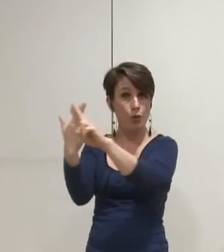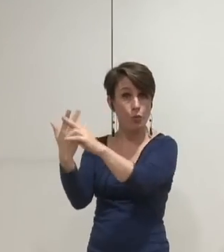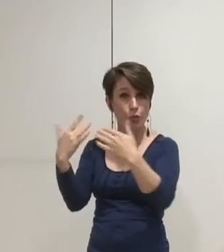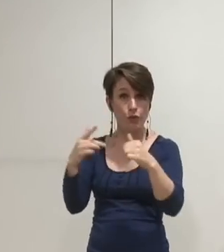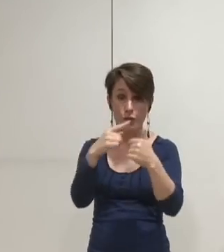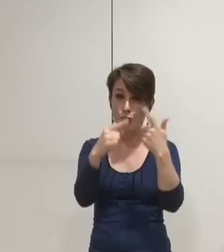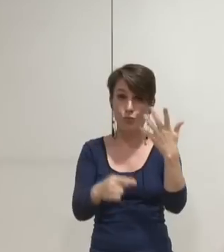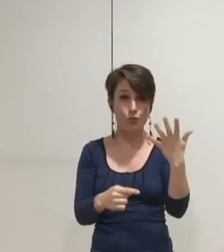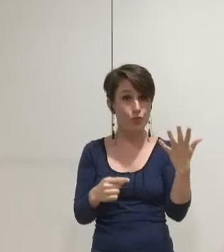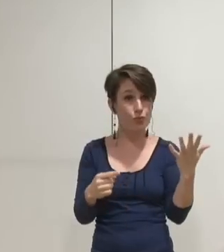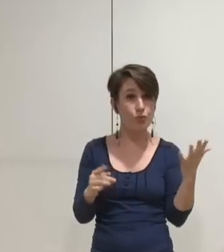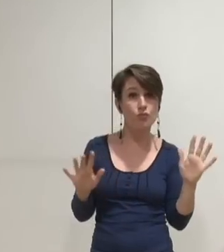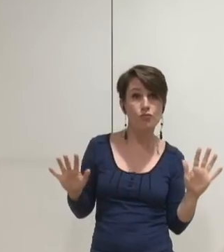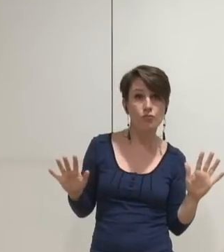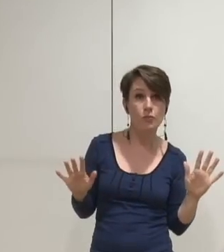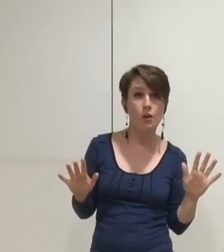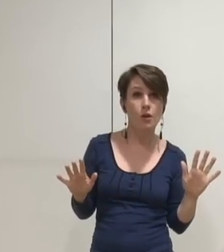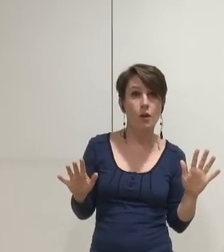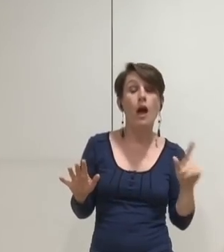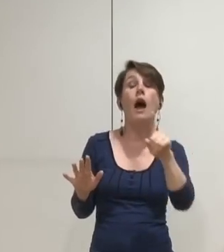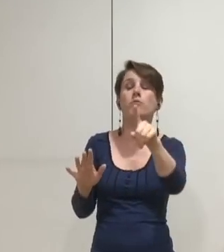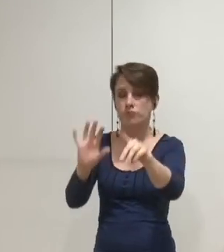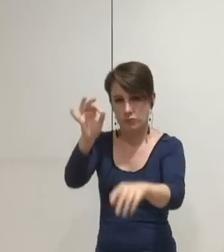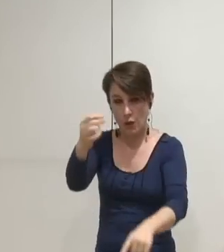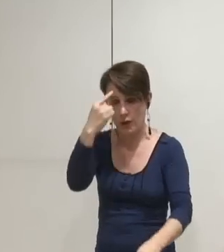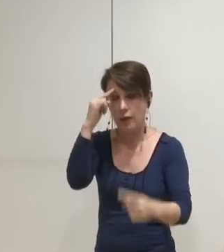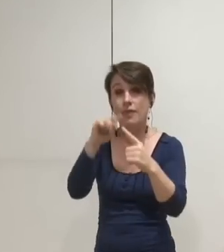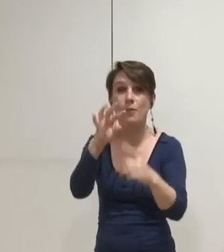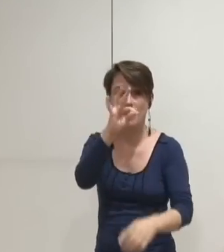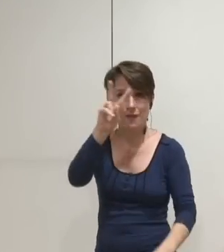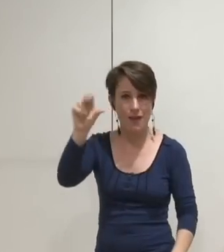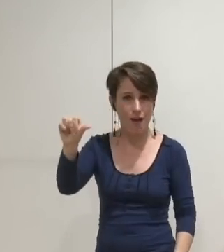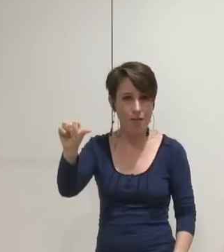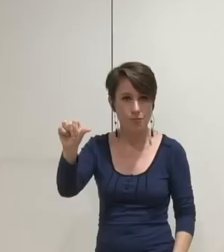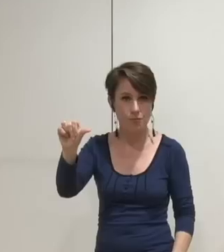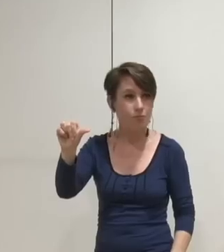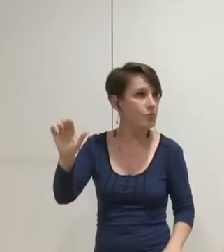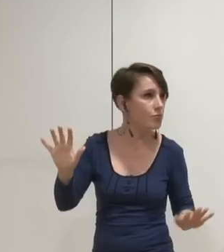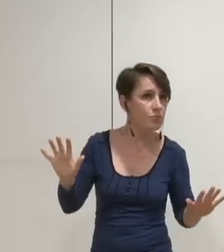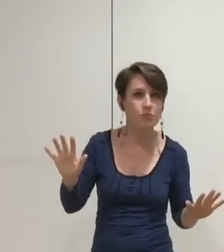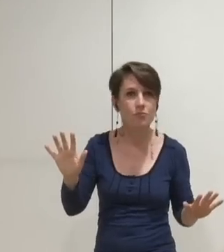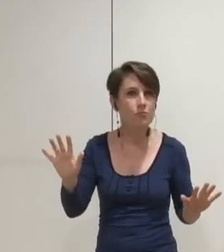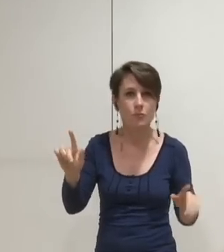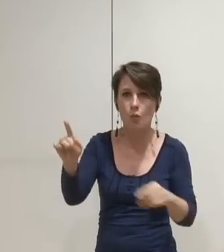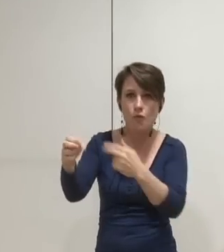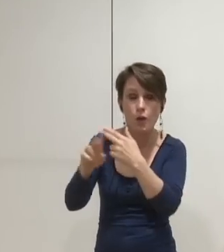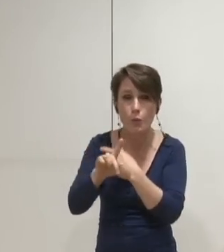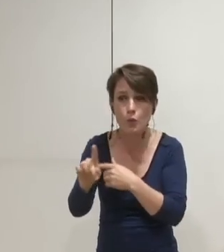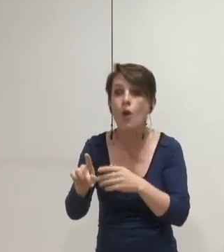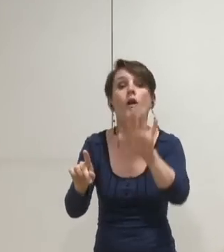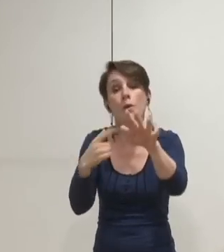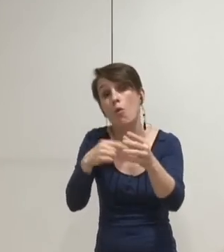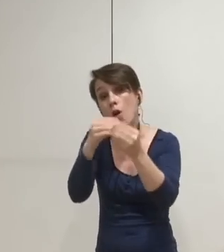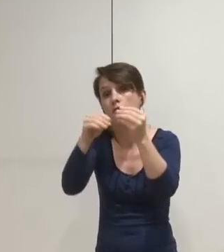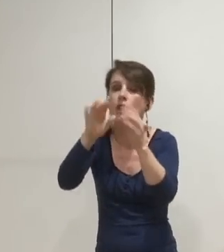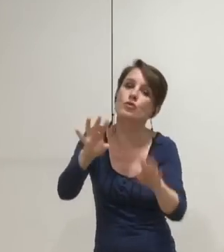questions j'ai pas entendu la question de la TVA oui en fait la question de la TVA je sais pas si j'ai raté une petite phrase mais juste pour dire que en